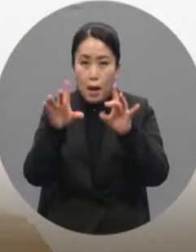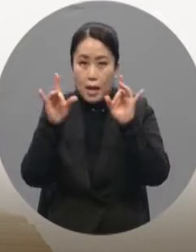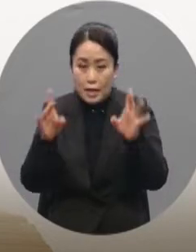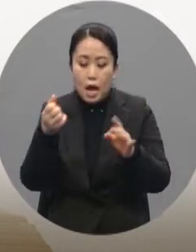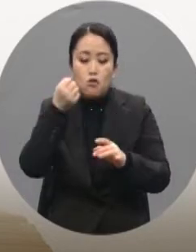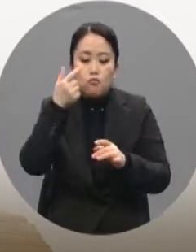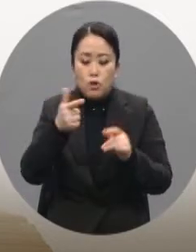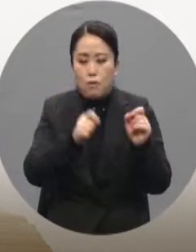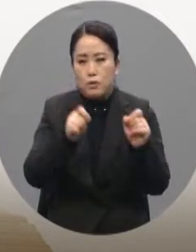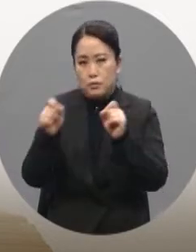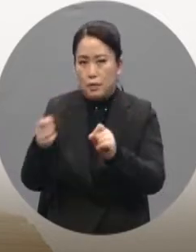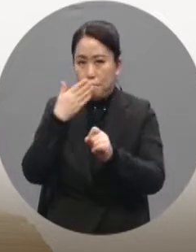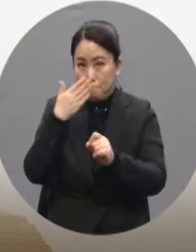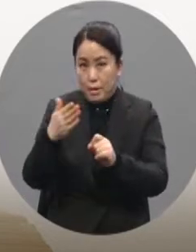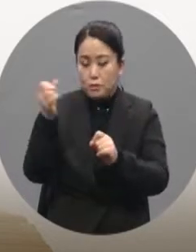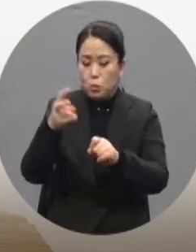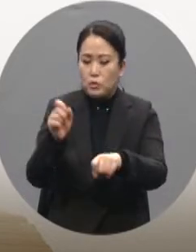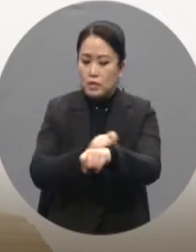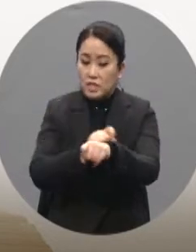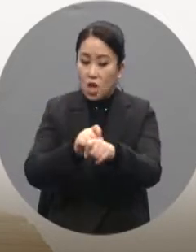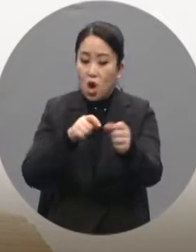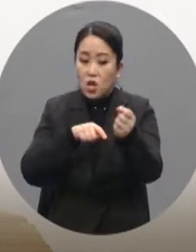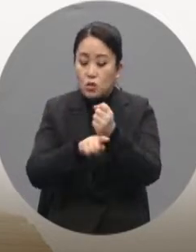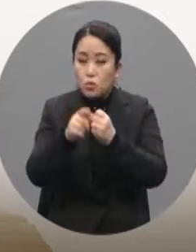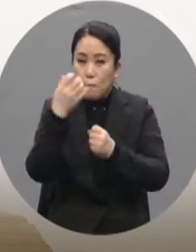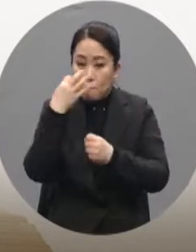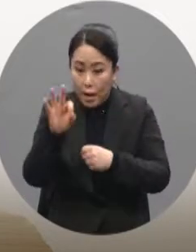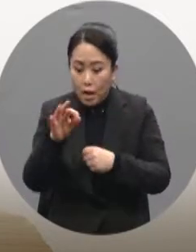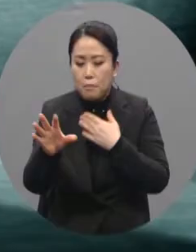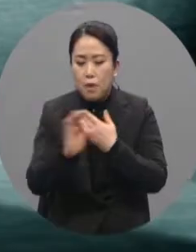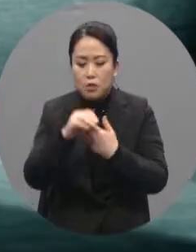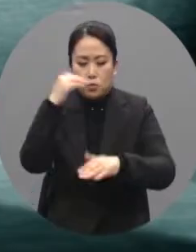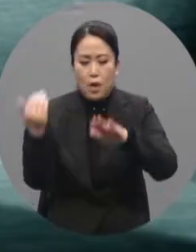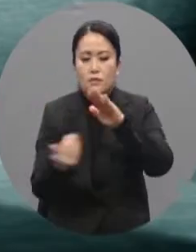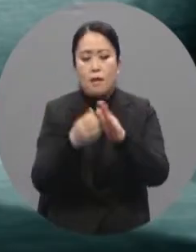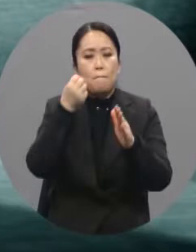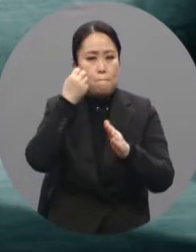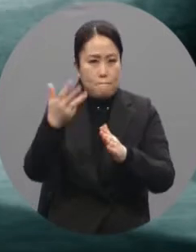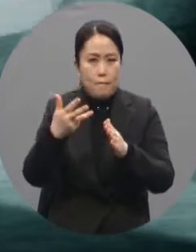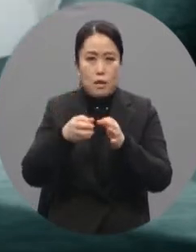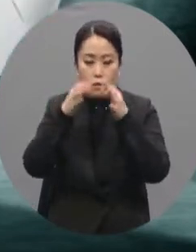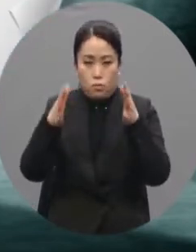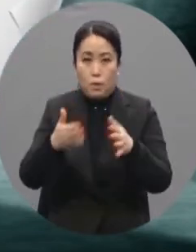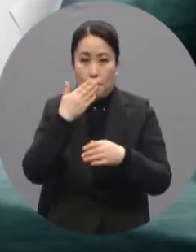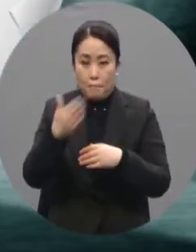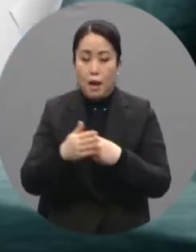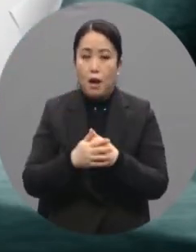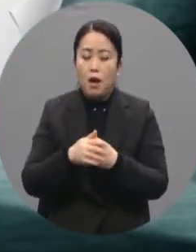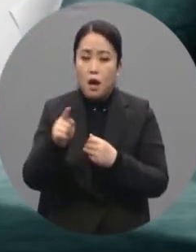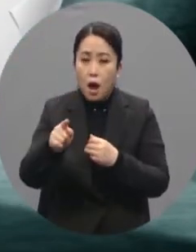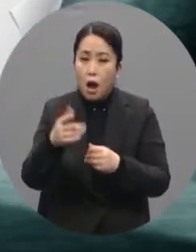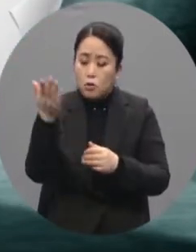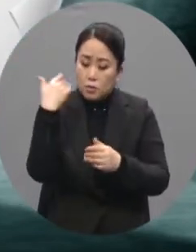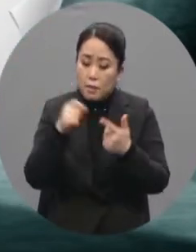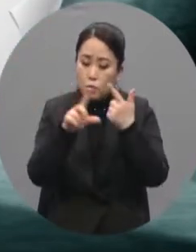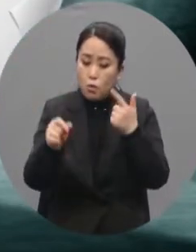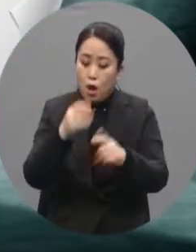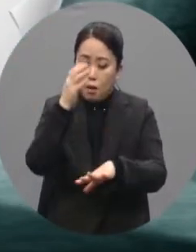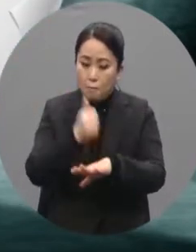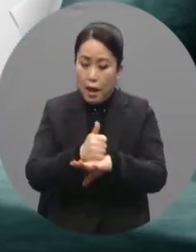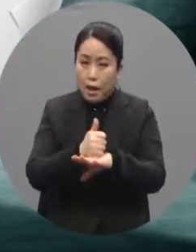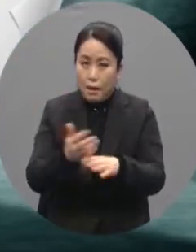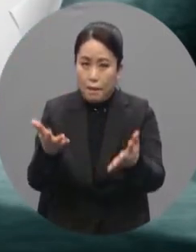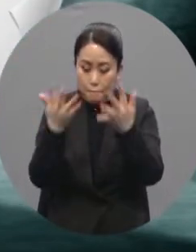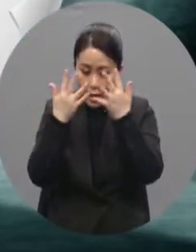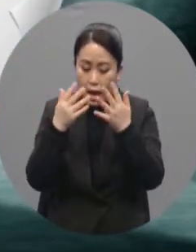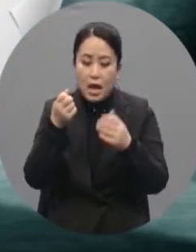있고 특정 사유가 인정되면 최대 8개월까지 가능합니다. 지난해 6월 말 구속된 오 전 시장은 12월까지